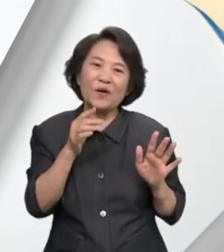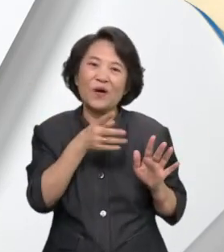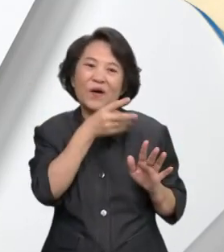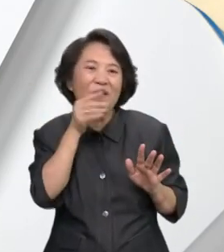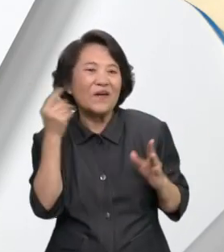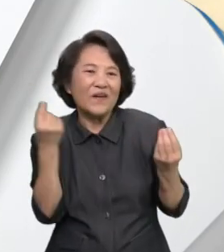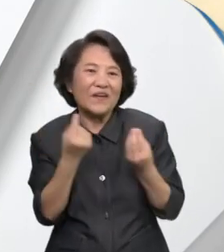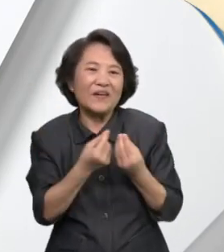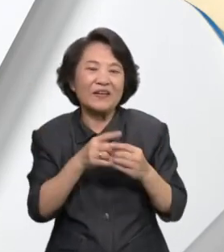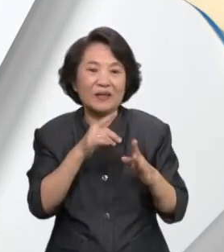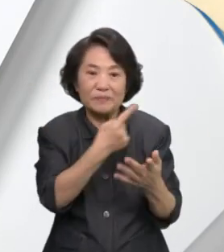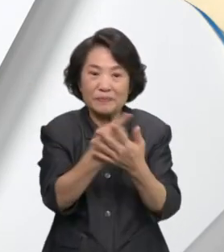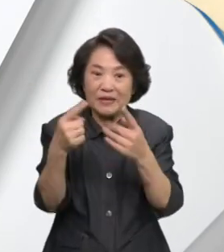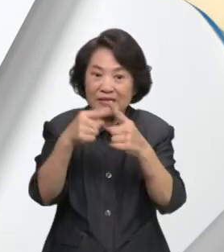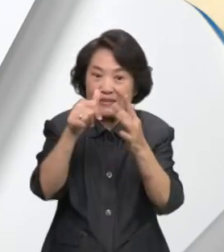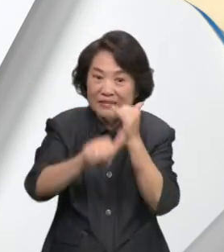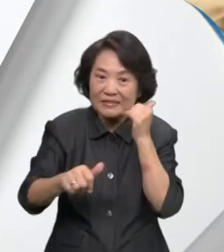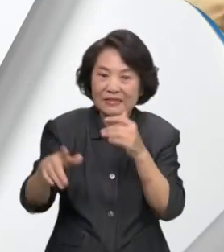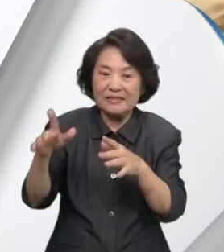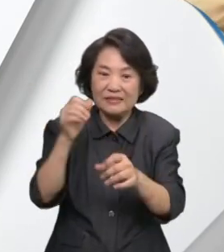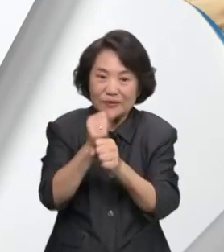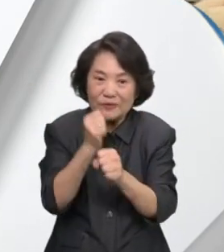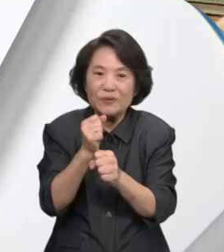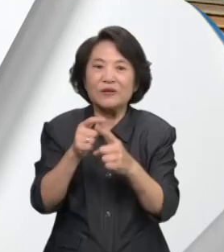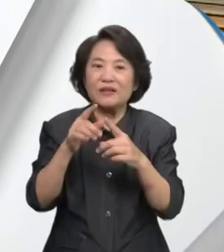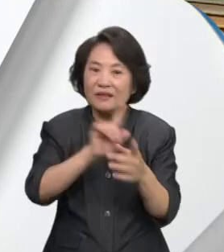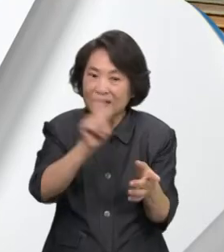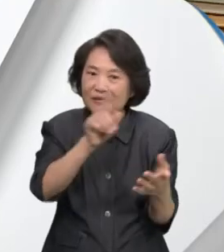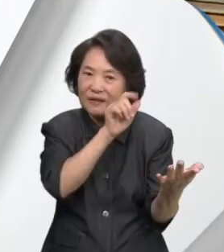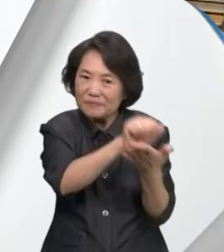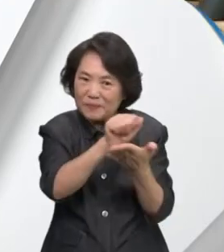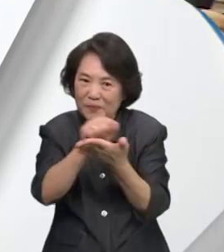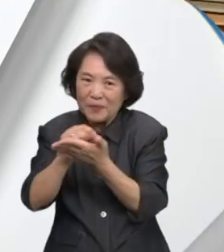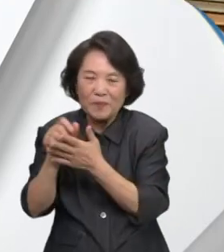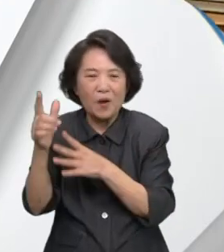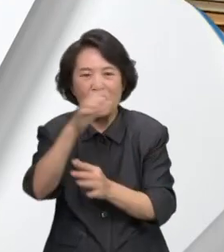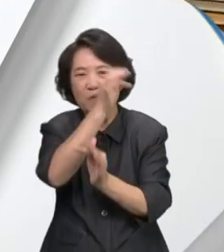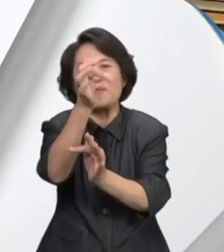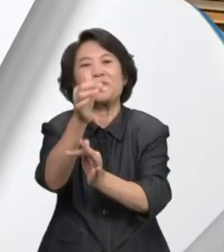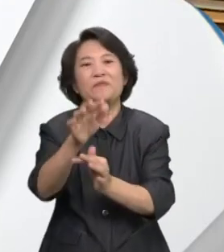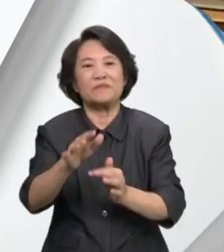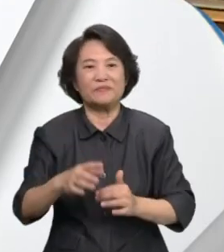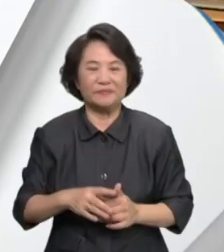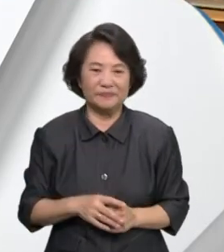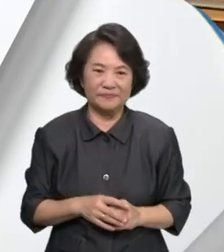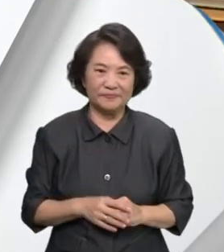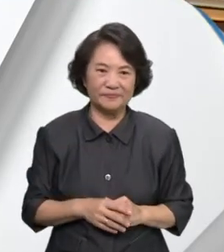录达三年嘅人生，还有各行各业嘅故事。客家新闻总资面，美丽报道。